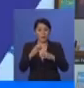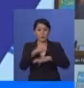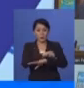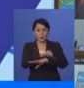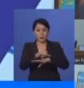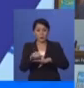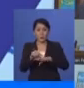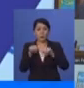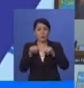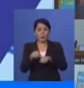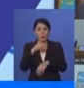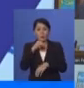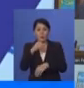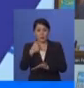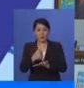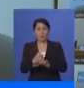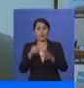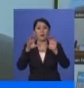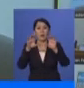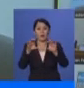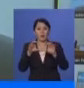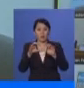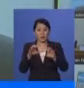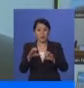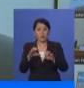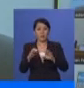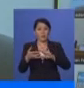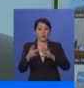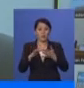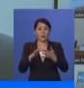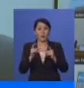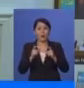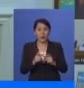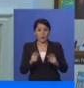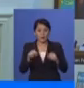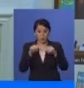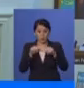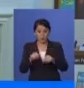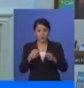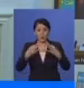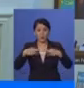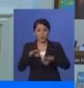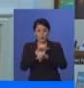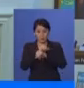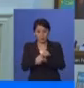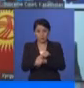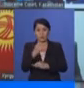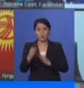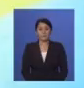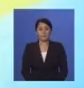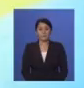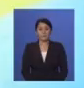шетелдік құқықтанушы ғалымдар конституцияның цифрлық трансформация дәуіріндегі адам құқықтары мен демократиялық құндылықтарды қорғаудағы рөлін де талқыға